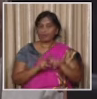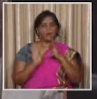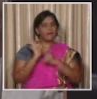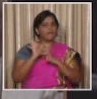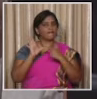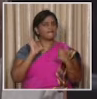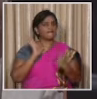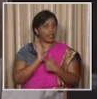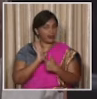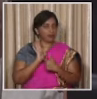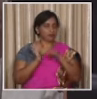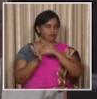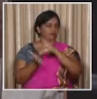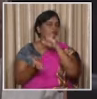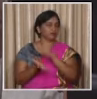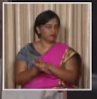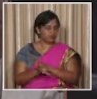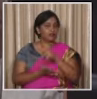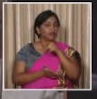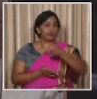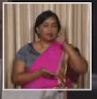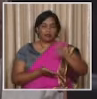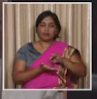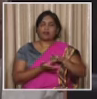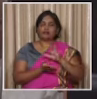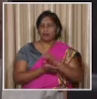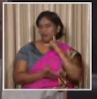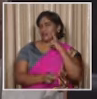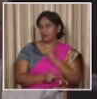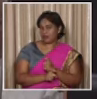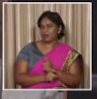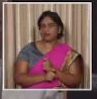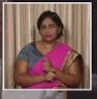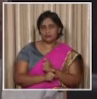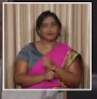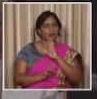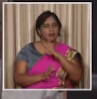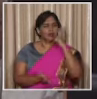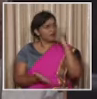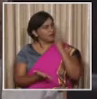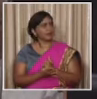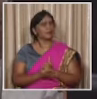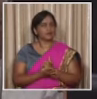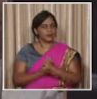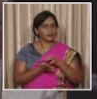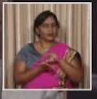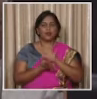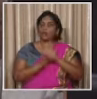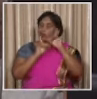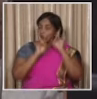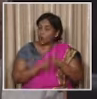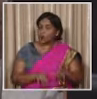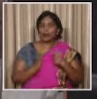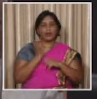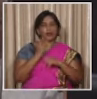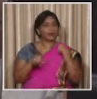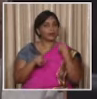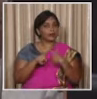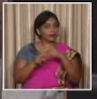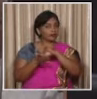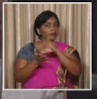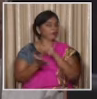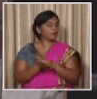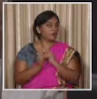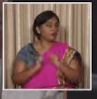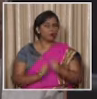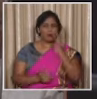බද්ද පනවන්නට සිදු වුණා. ඒ තීරණය ඉතා කටුක තීරණයක්. අසීරු තීරණයක්. එවැනි බද්දක් පැනවීමේ තීරණ අප